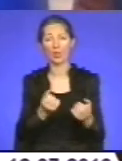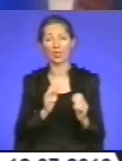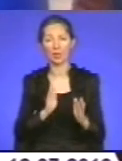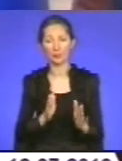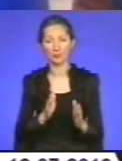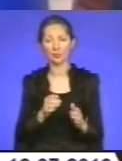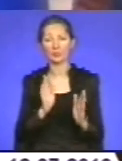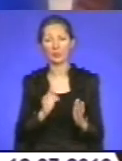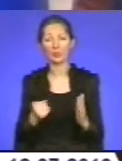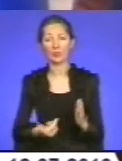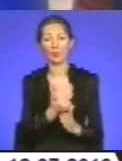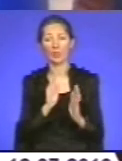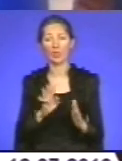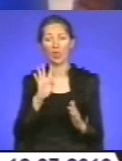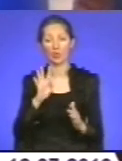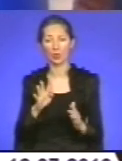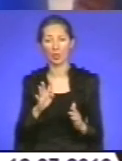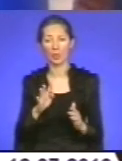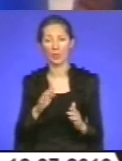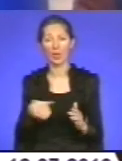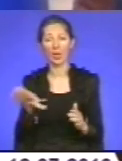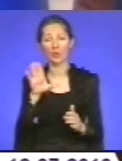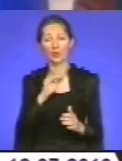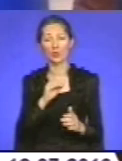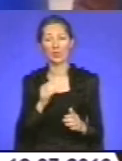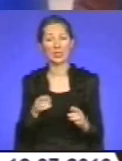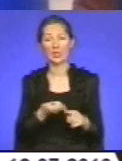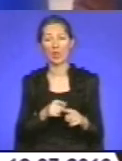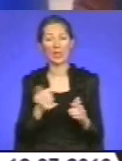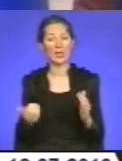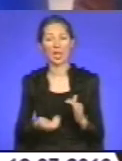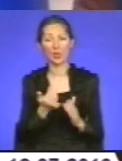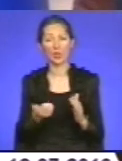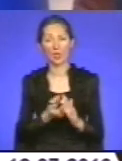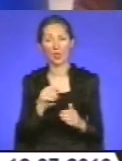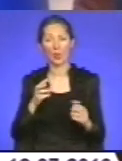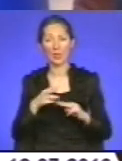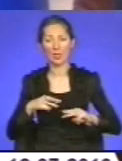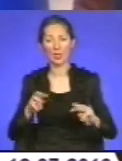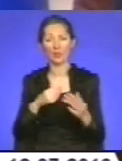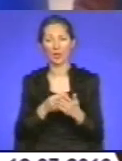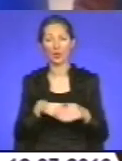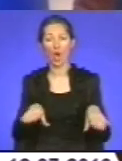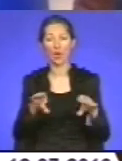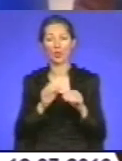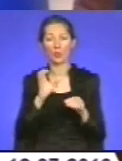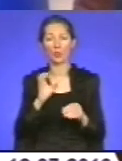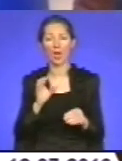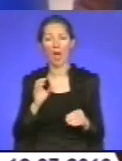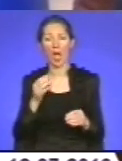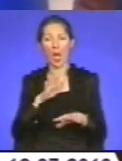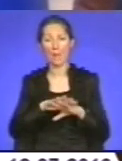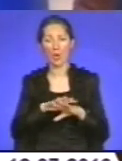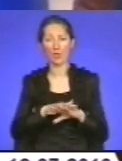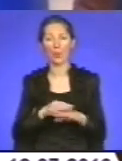лише 4 прийняті. Цього, очевидно, недостатньо. Міністерство фінансів разом з Національним банком, регіональними